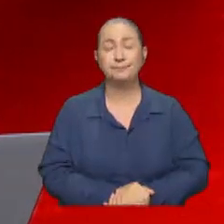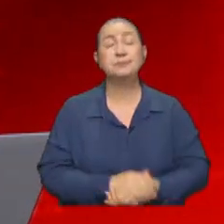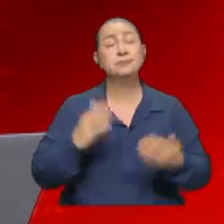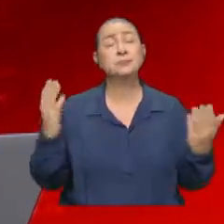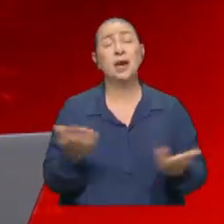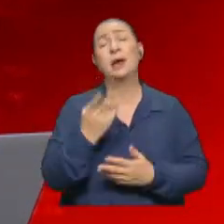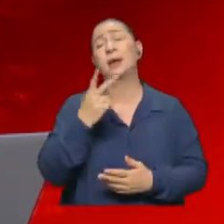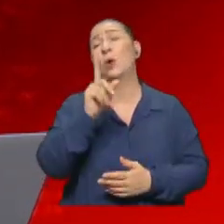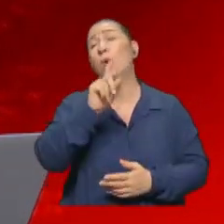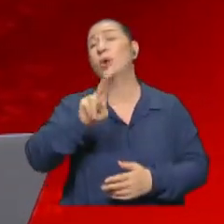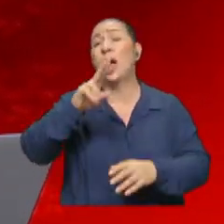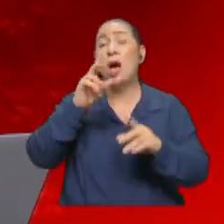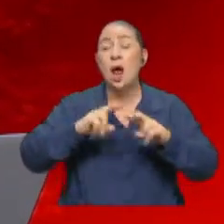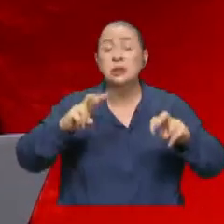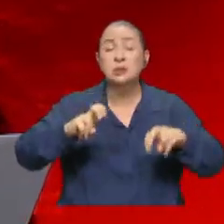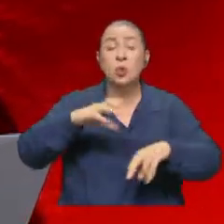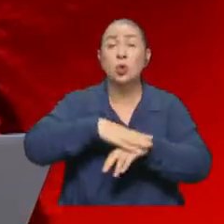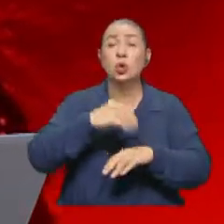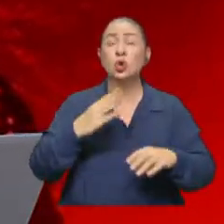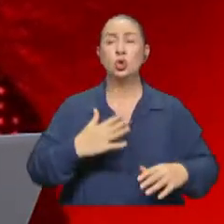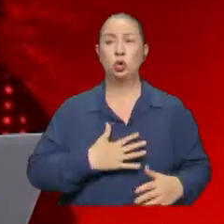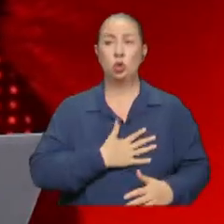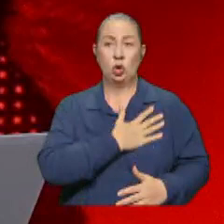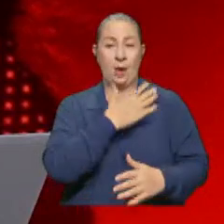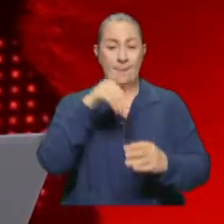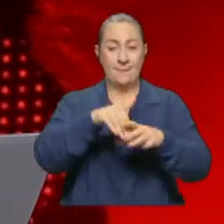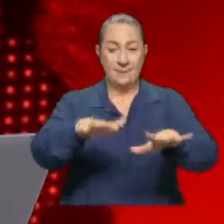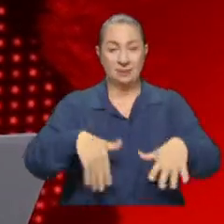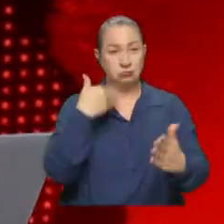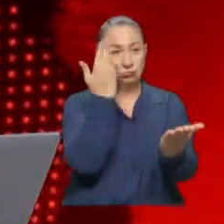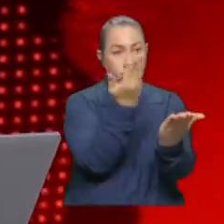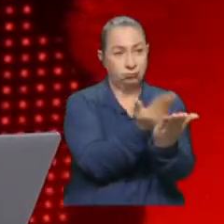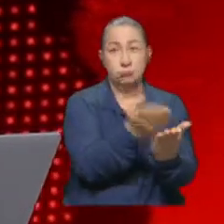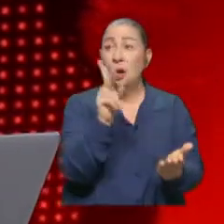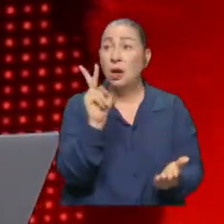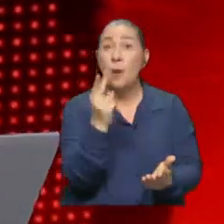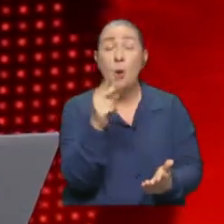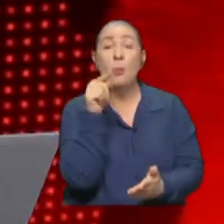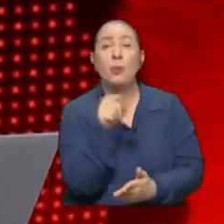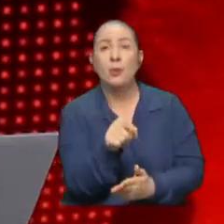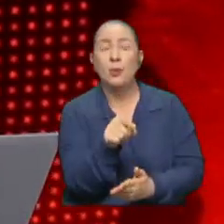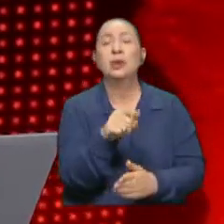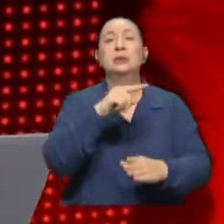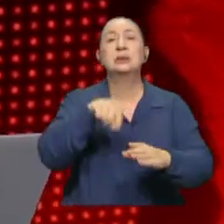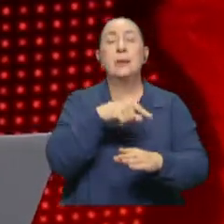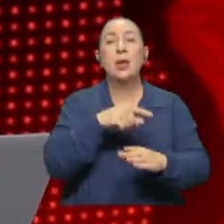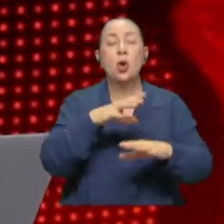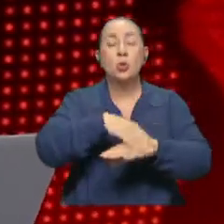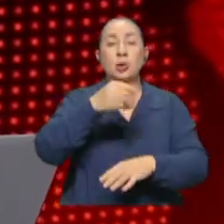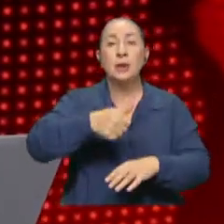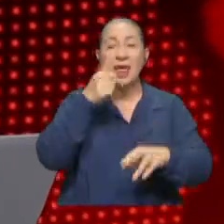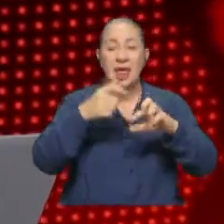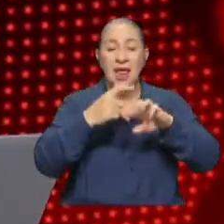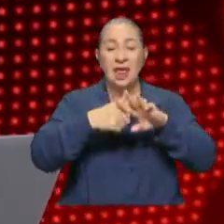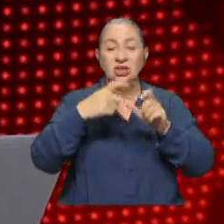Ta 2017'de araştırma komisyonunun gururla meclis başkanlığına sunduğu bir rapor bu. Zamanın komisyon başkanı